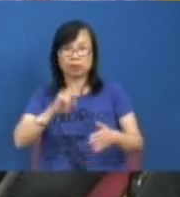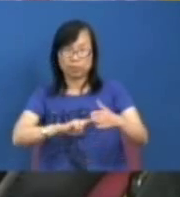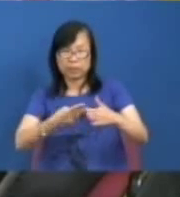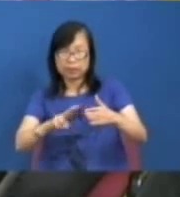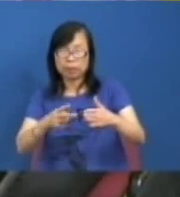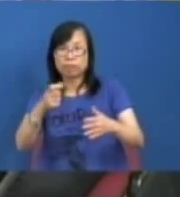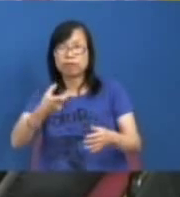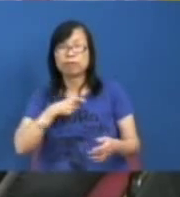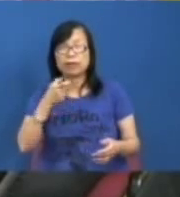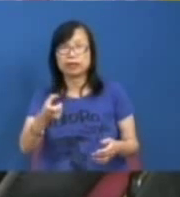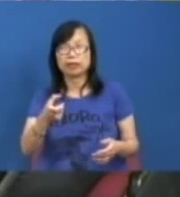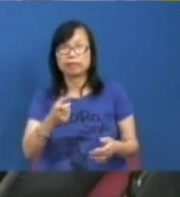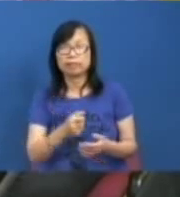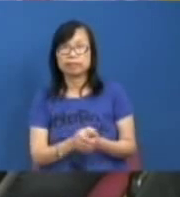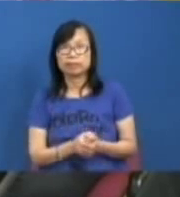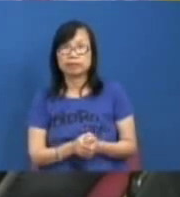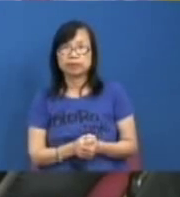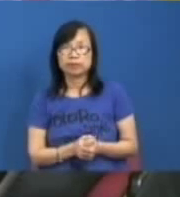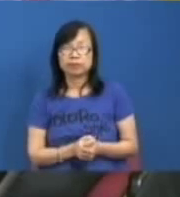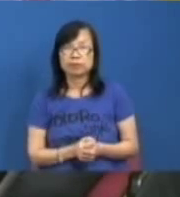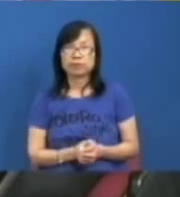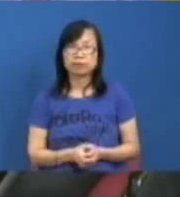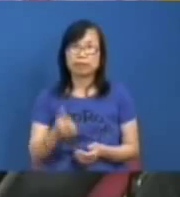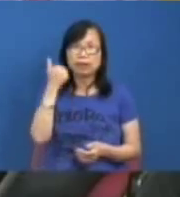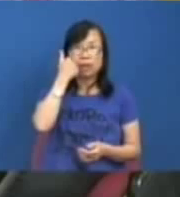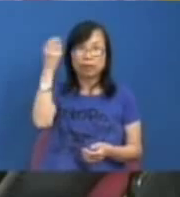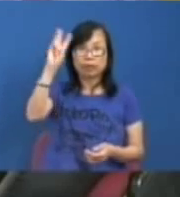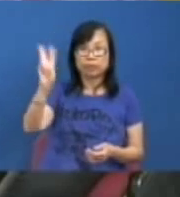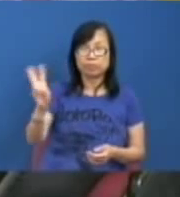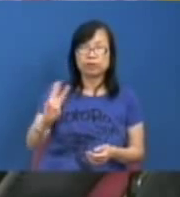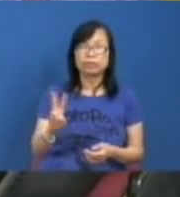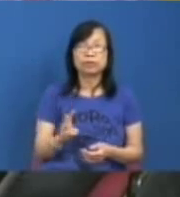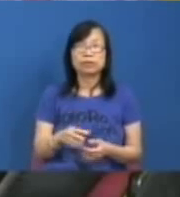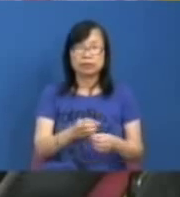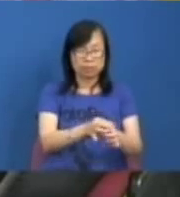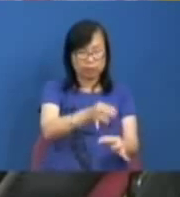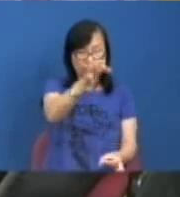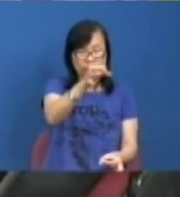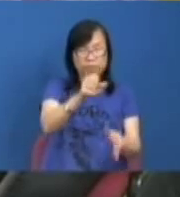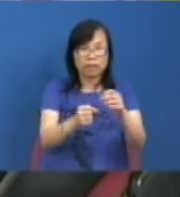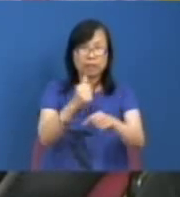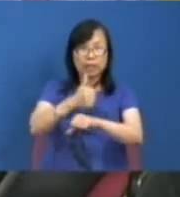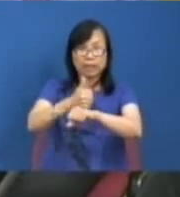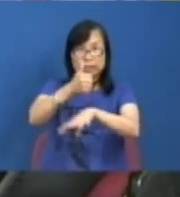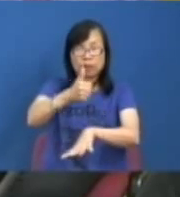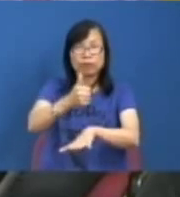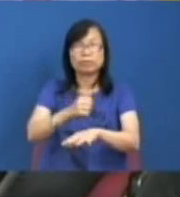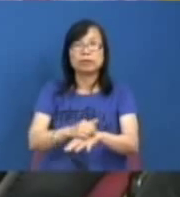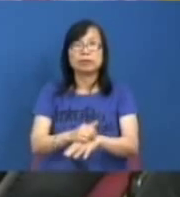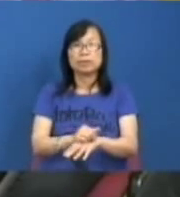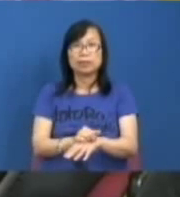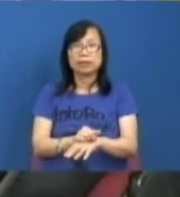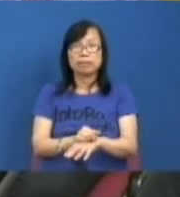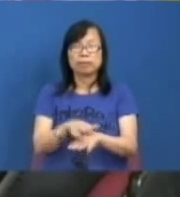啊，同埋佢嗰個。冷卻水嗰個喉啊系統咧，係會佔用咗你間